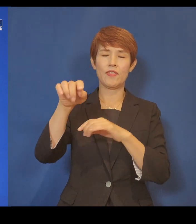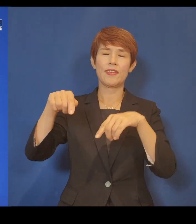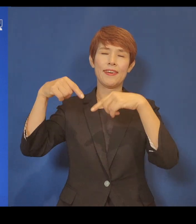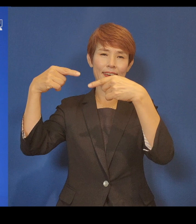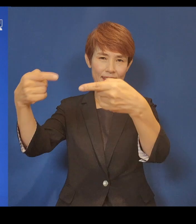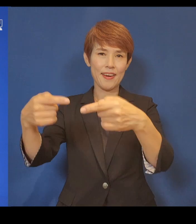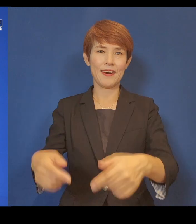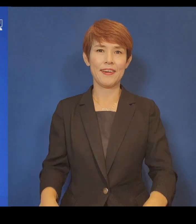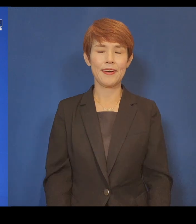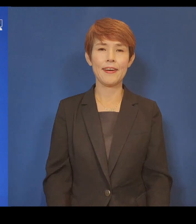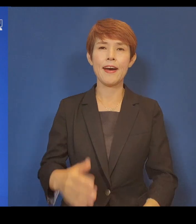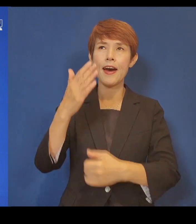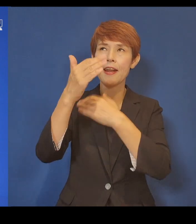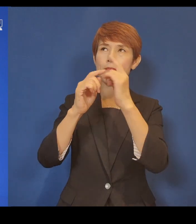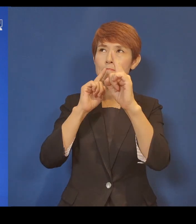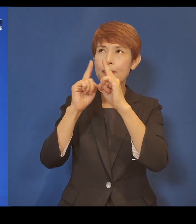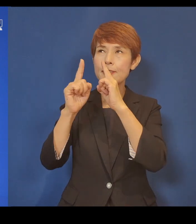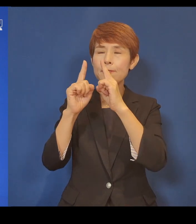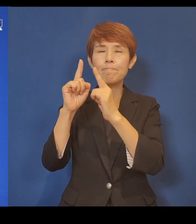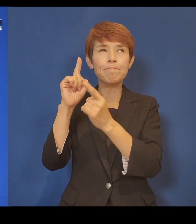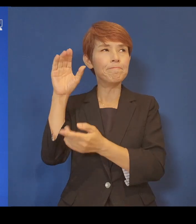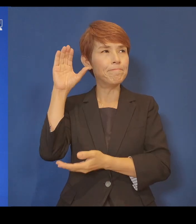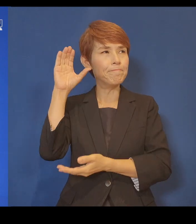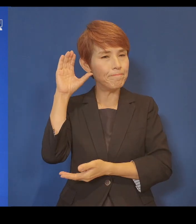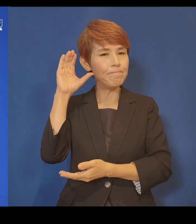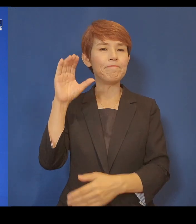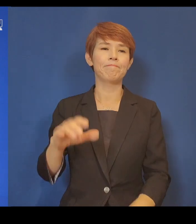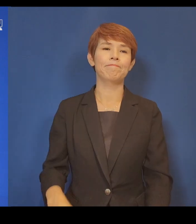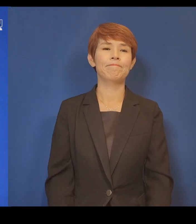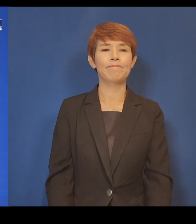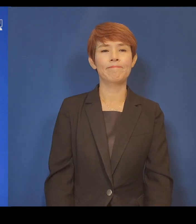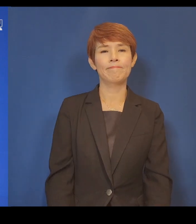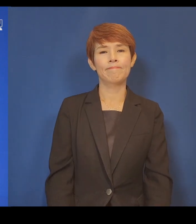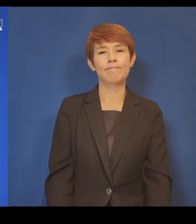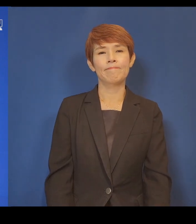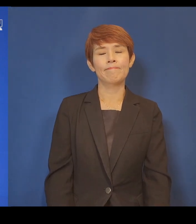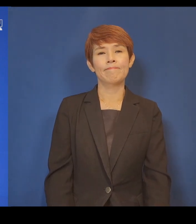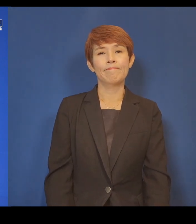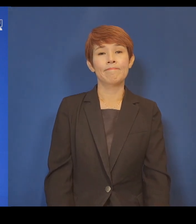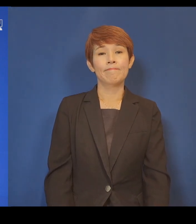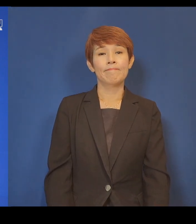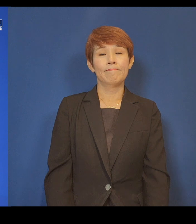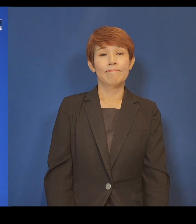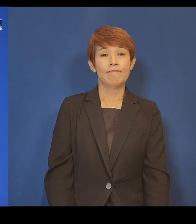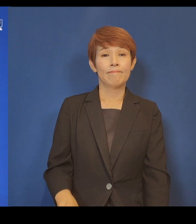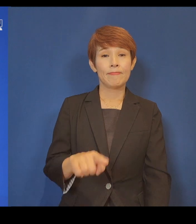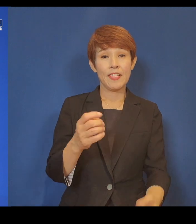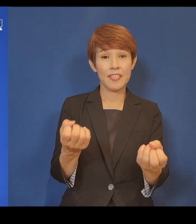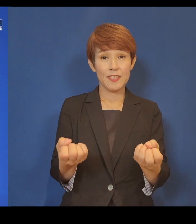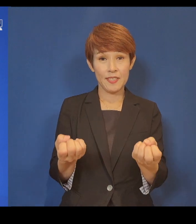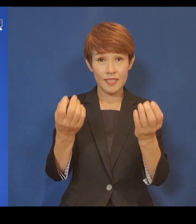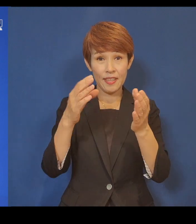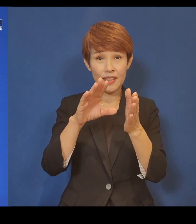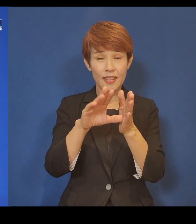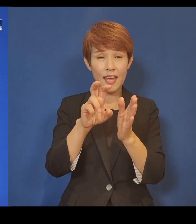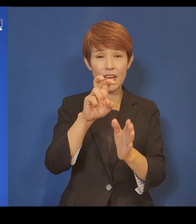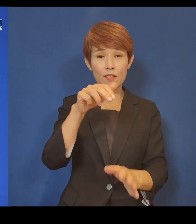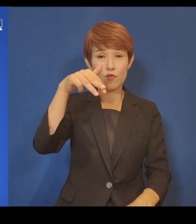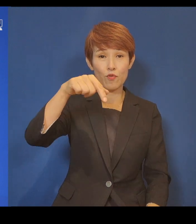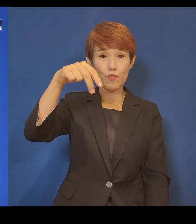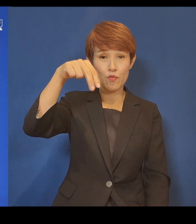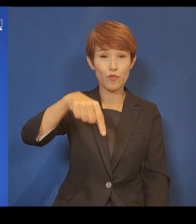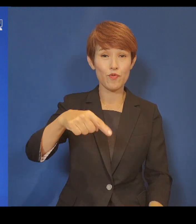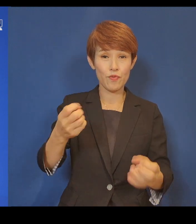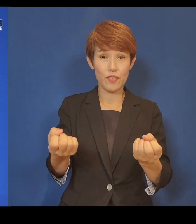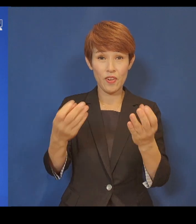그래서 그는 오늘도 하나님의 말씀을 받습니다. 저는 추수절에 또 하나님 앞에